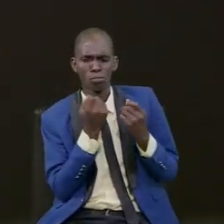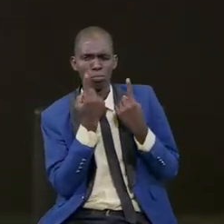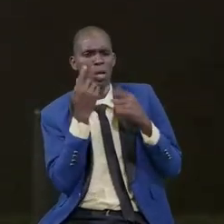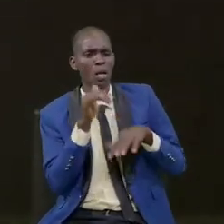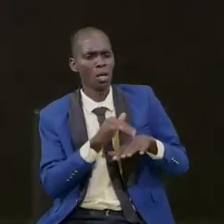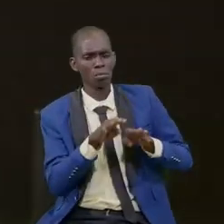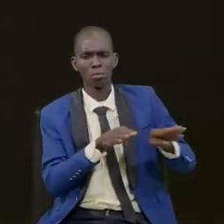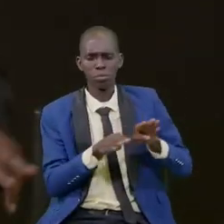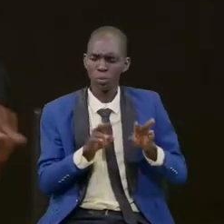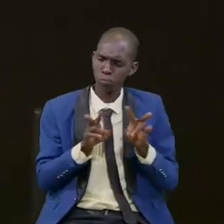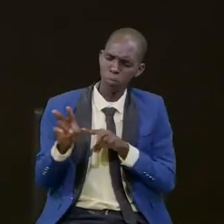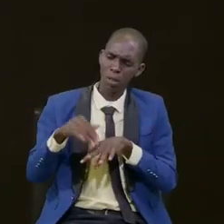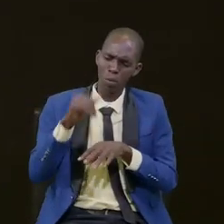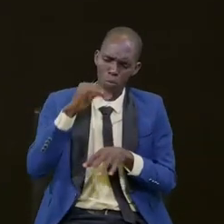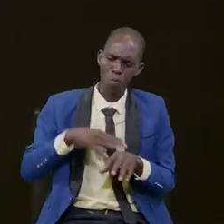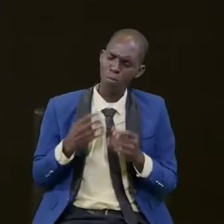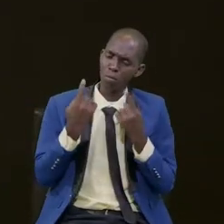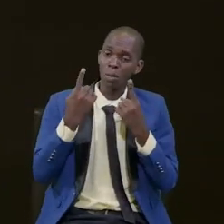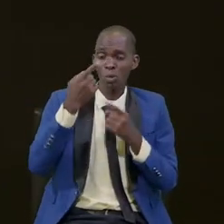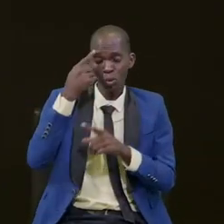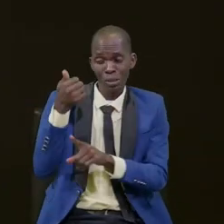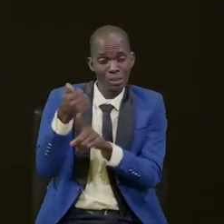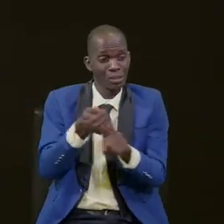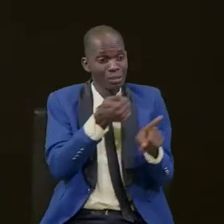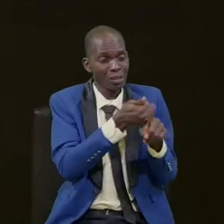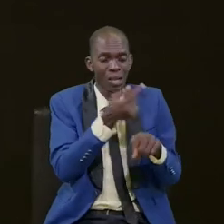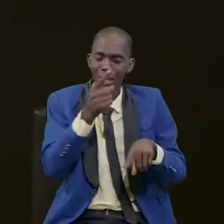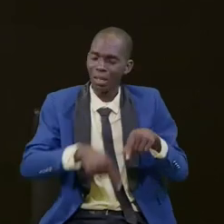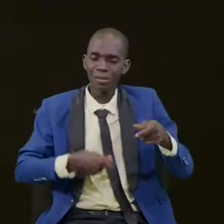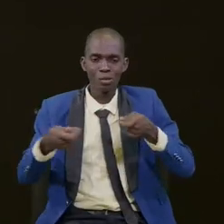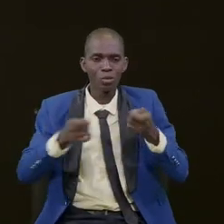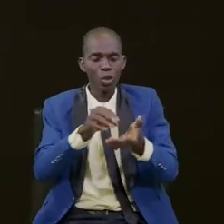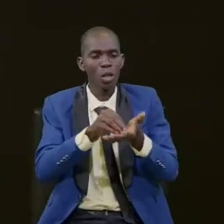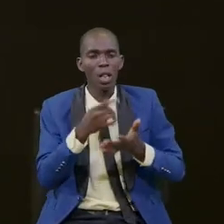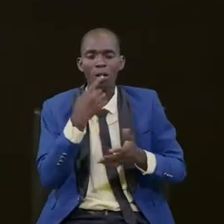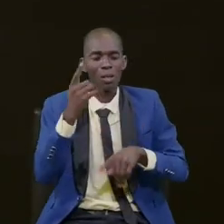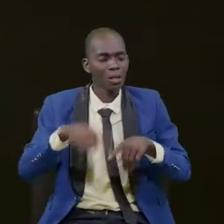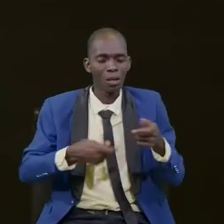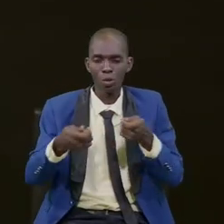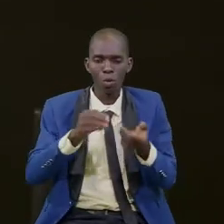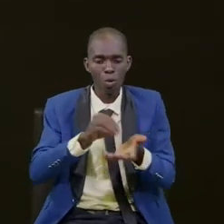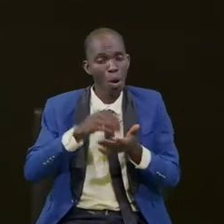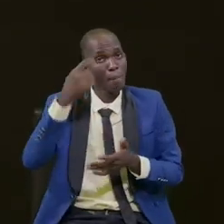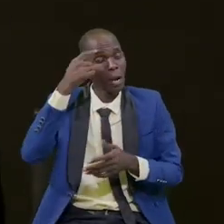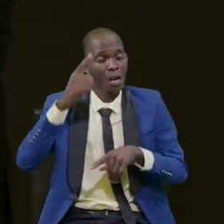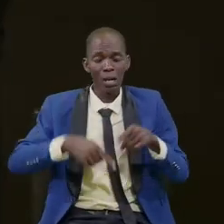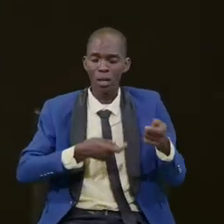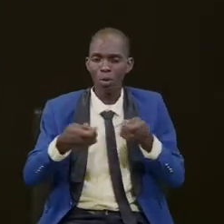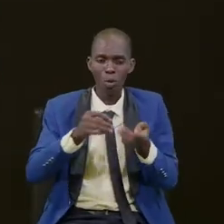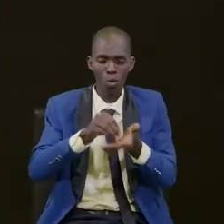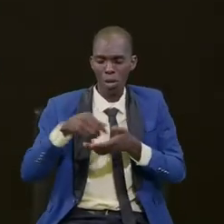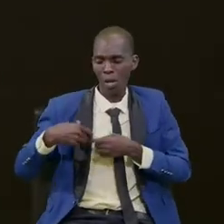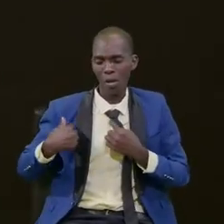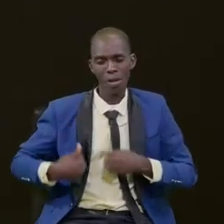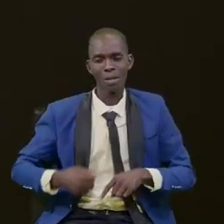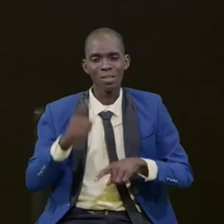C'est la raison pour laquelle la personne agit de cette manière sans pouvoir contrôler sa langue, ni son esprit, ni son cœur,